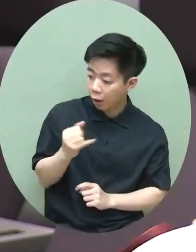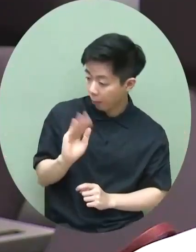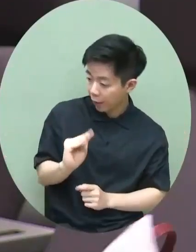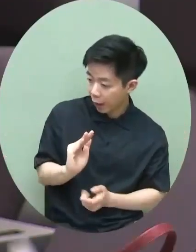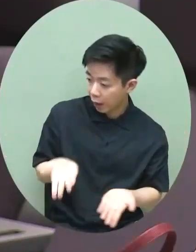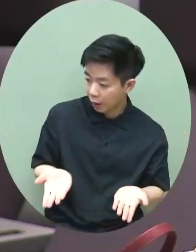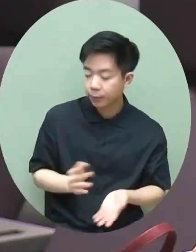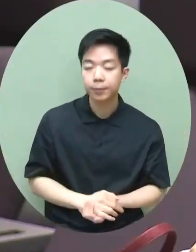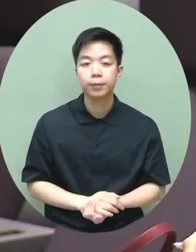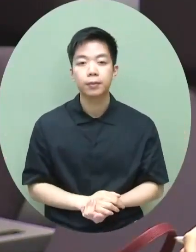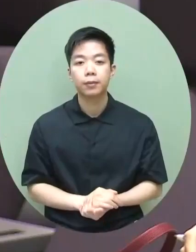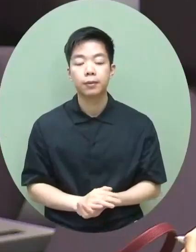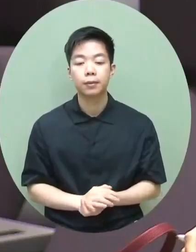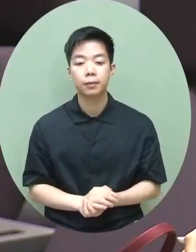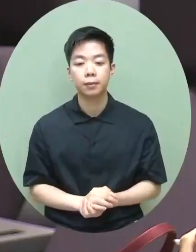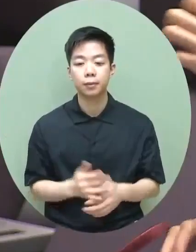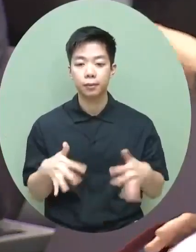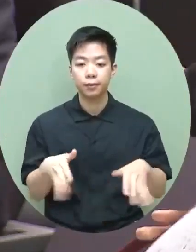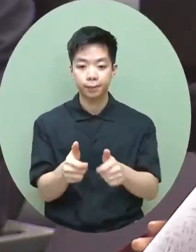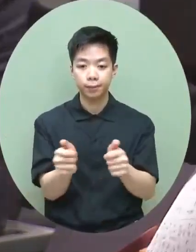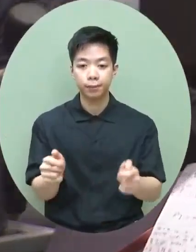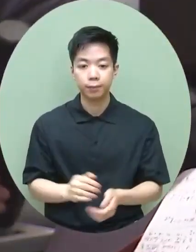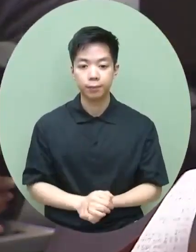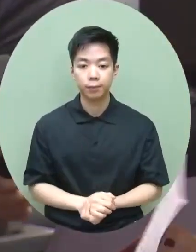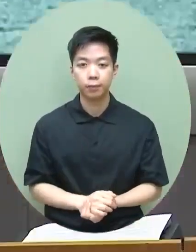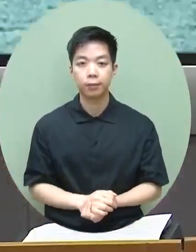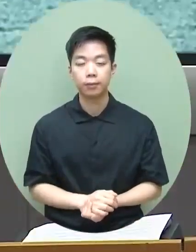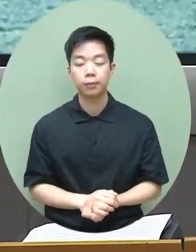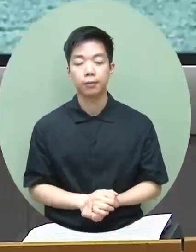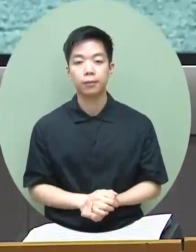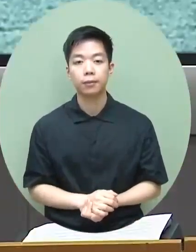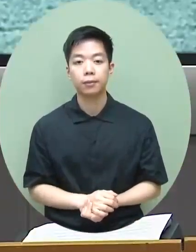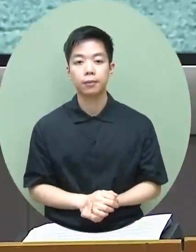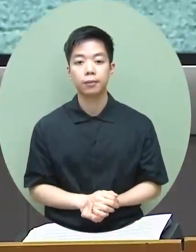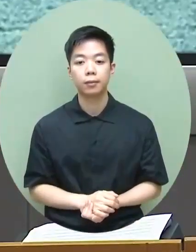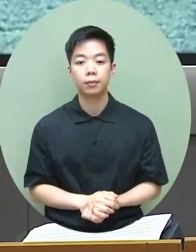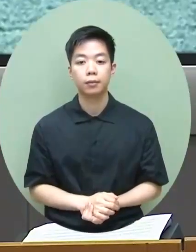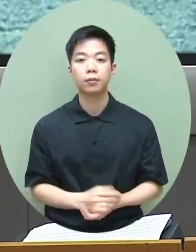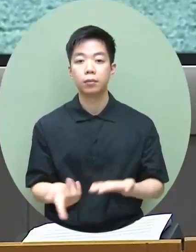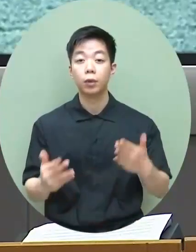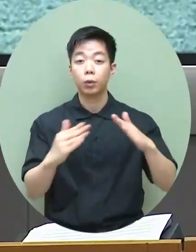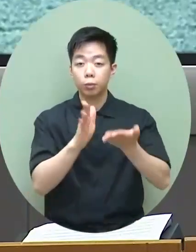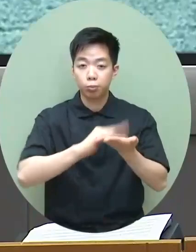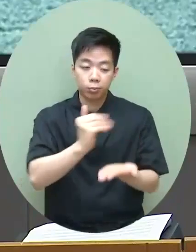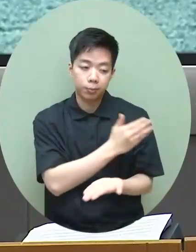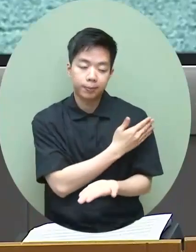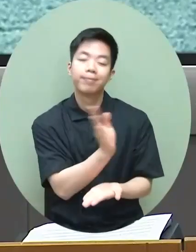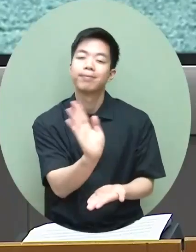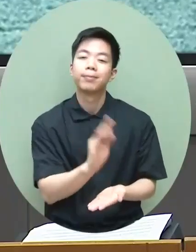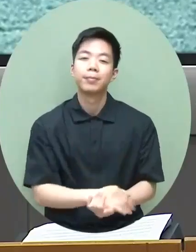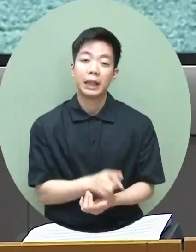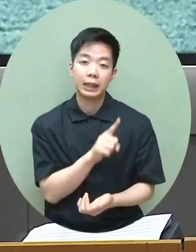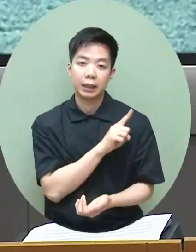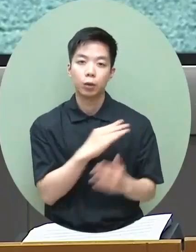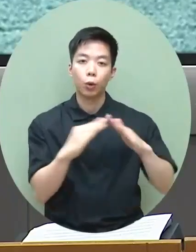就咁多，唔該。 嗰位人士就唔係外佣嚟嘅，咁佢係自己住嘅，咁所以就冇屋企